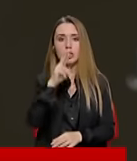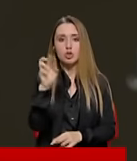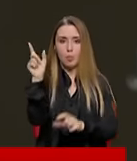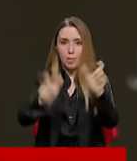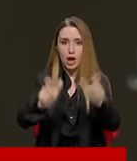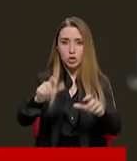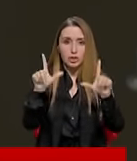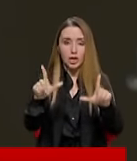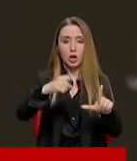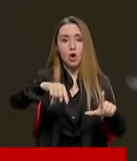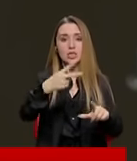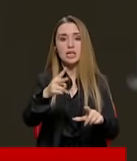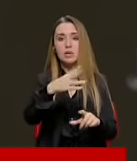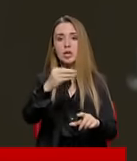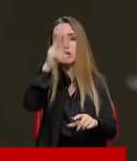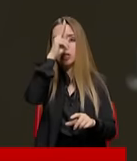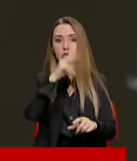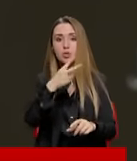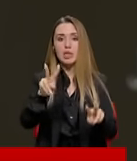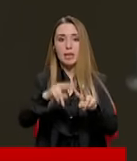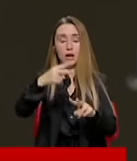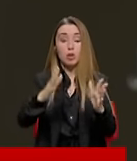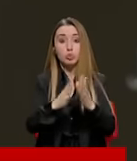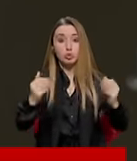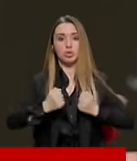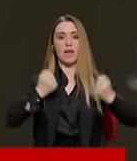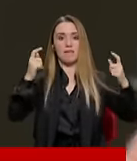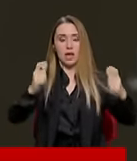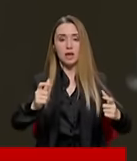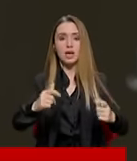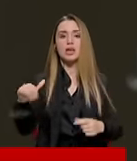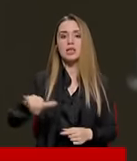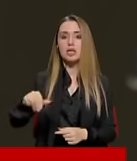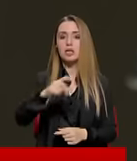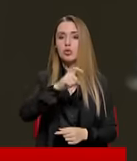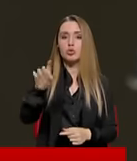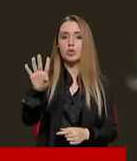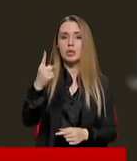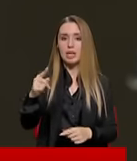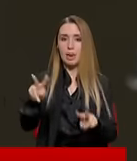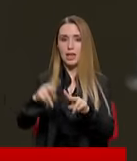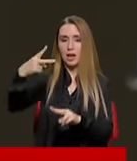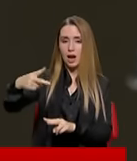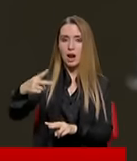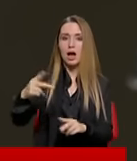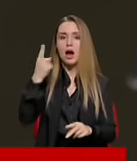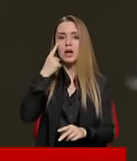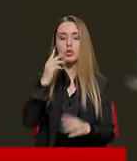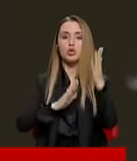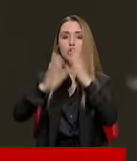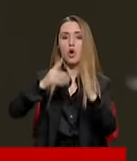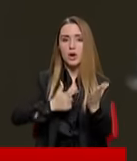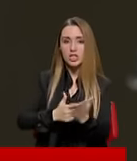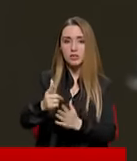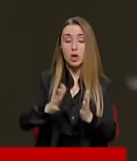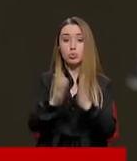personel gerekiyor orası 2.200 b000 metrekarelik büyük bir yer yanında da 94.000 metrekare Atatürk Orman Çiftliği